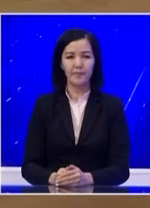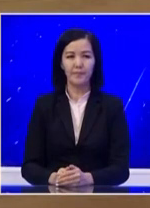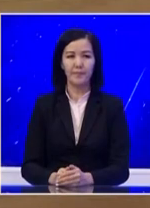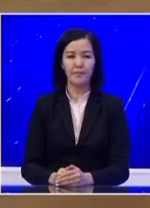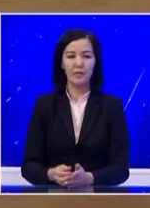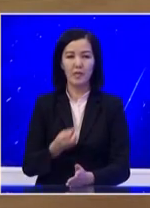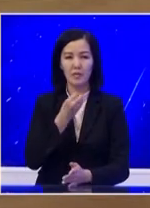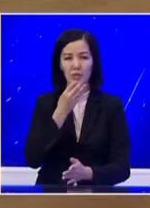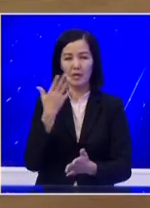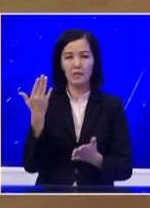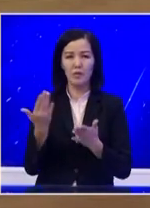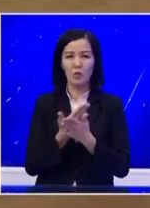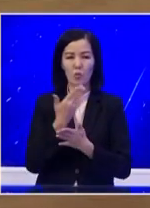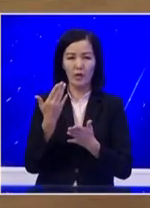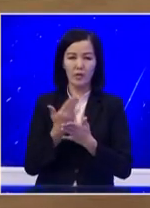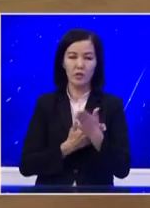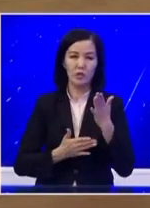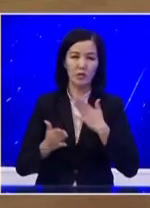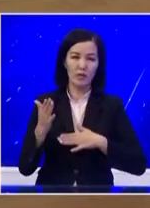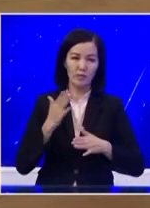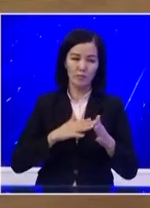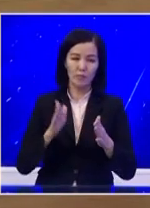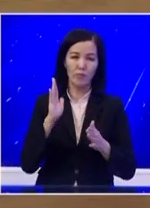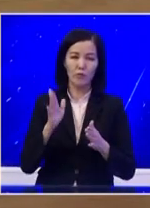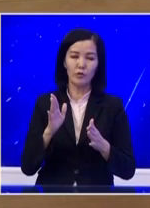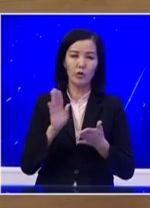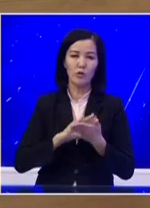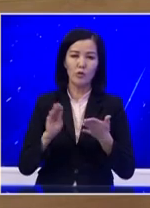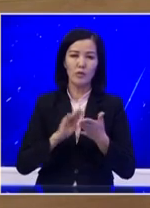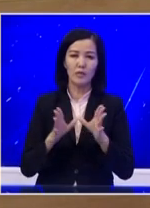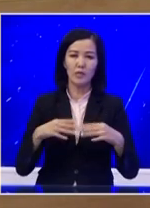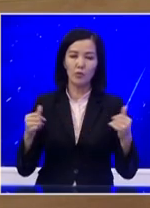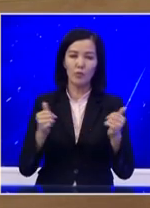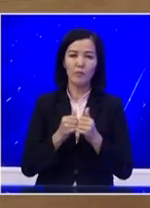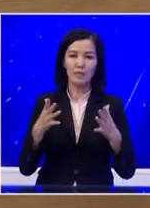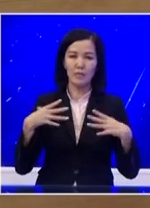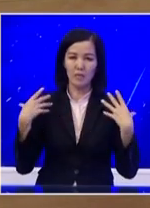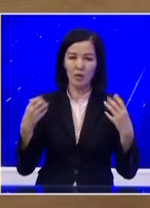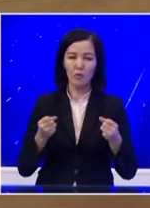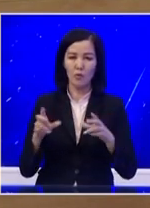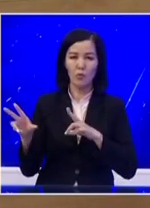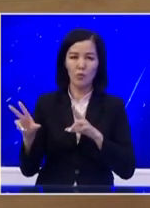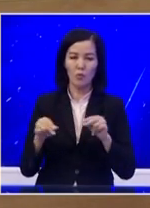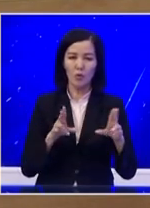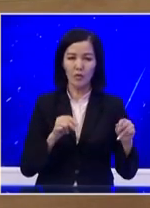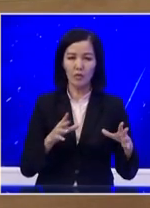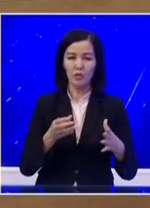Жақсылық болсын, қуаныш болсын, әр осы журналистерге, отбасыларына, дендеріне саулық, қуаныштары көп